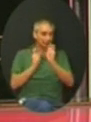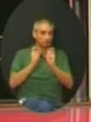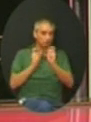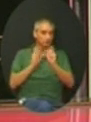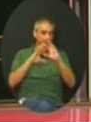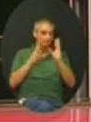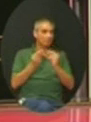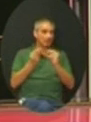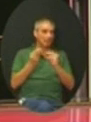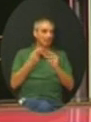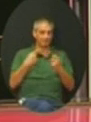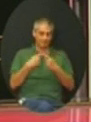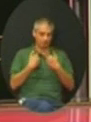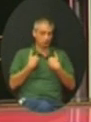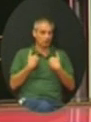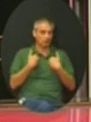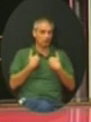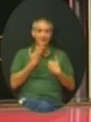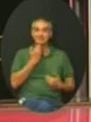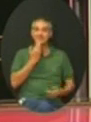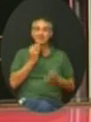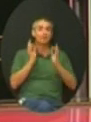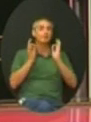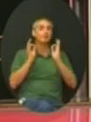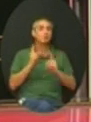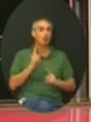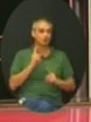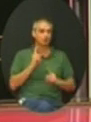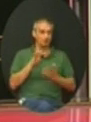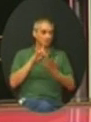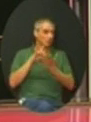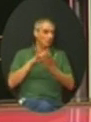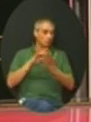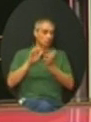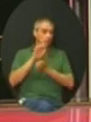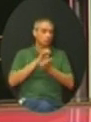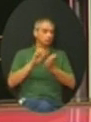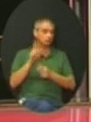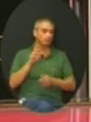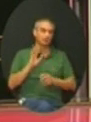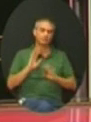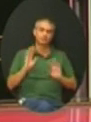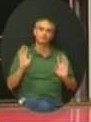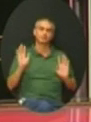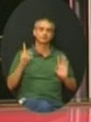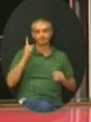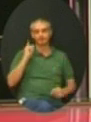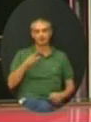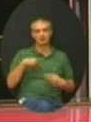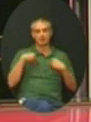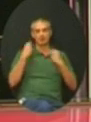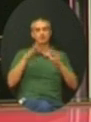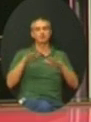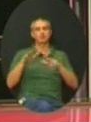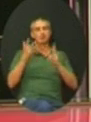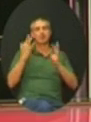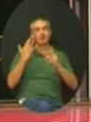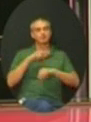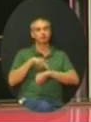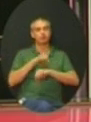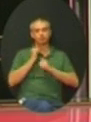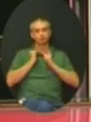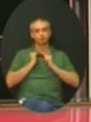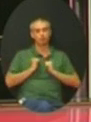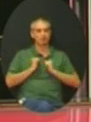בכלל, ולגבינו אנחנו, ישראלים בפרט, ממקומות מורכבים ומסובכים, צריך לתת לממשלה כמה שעות של